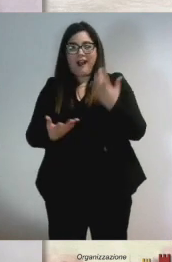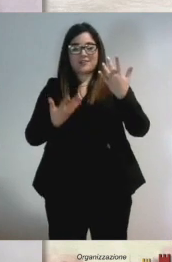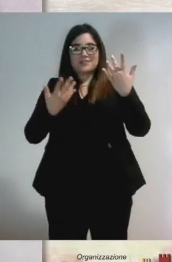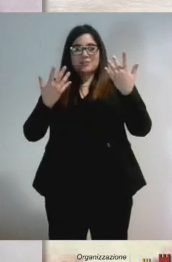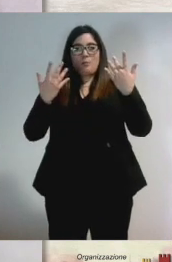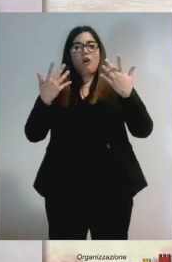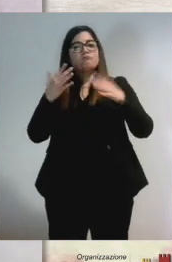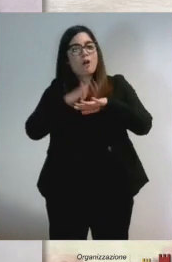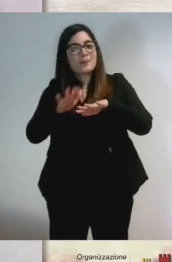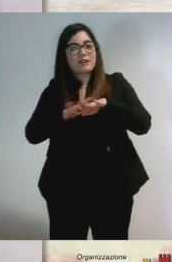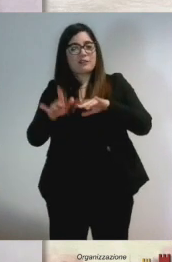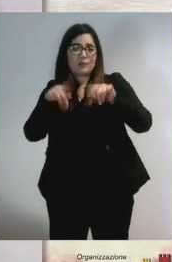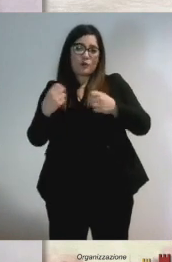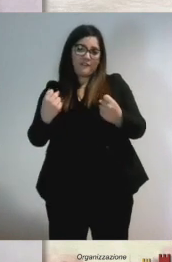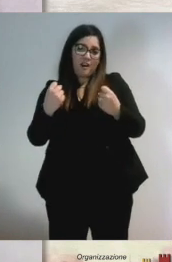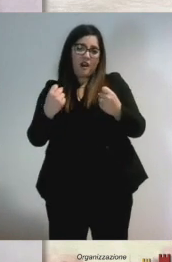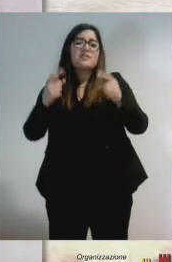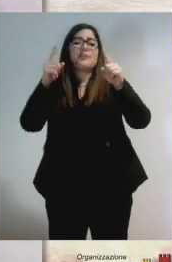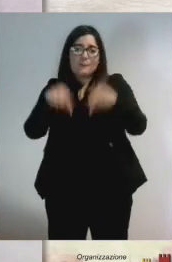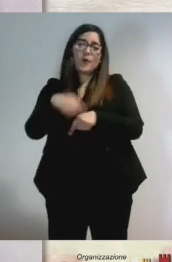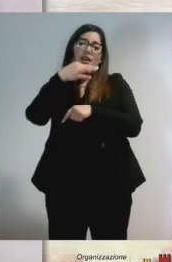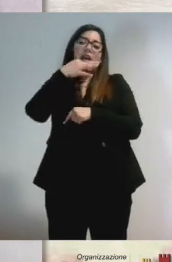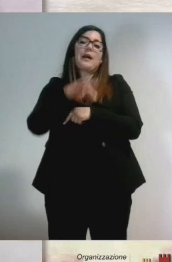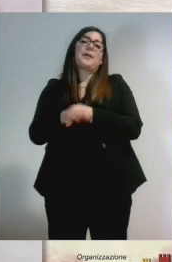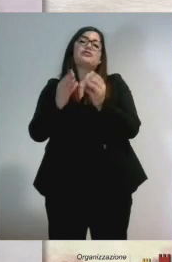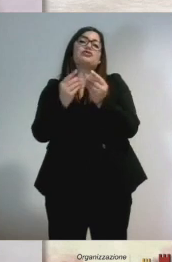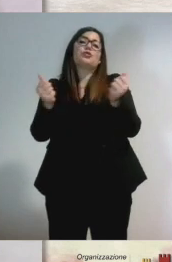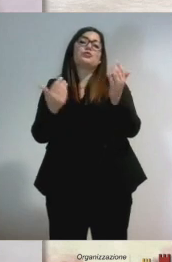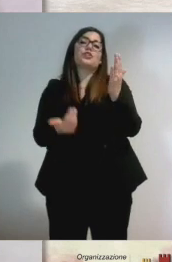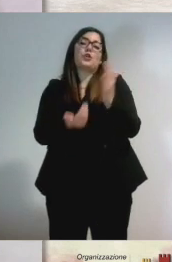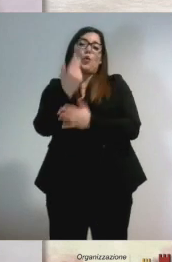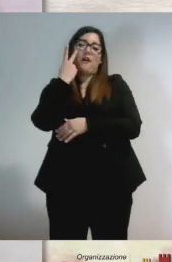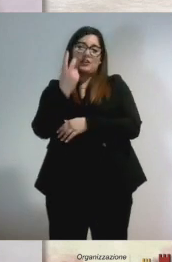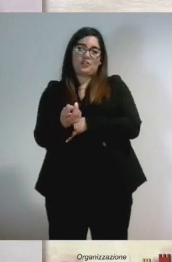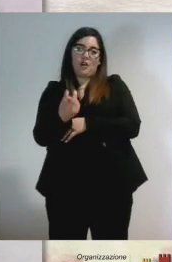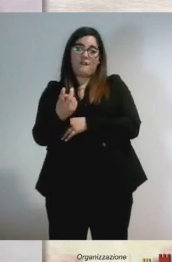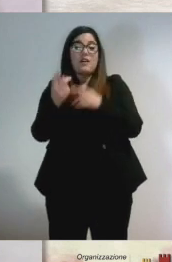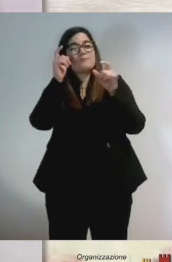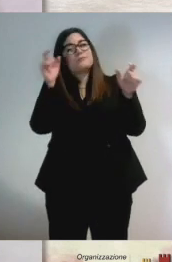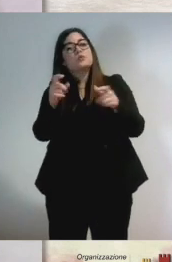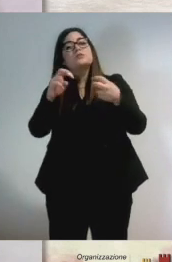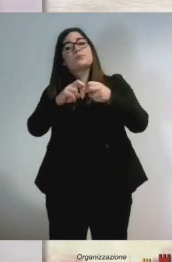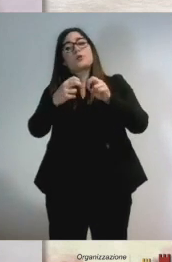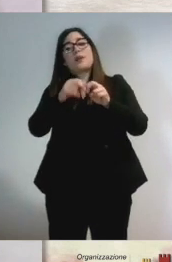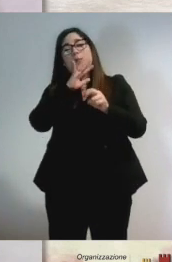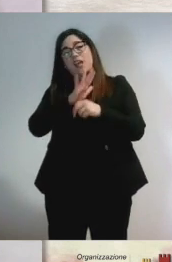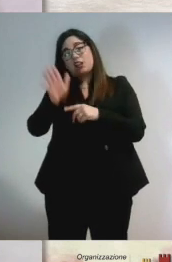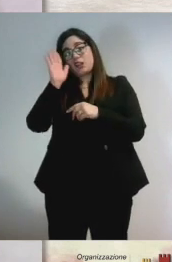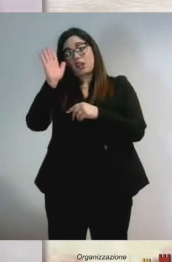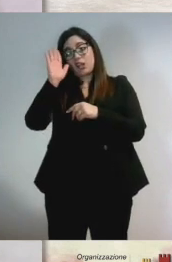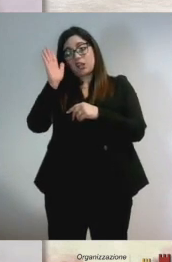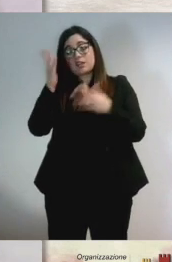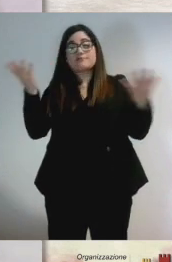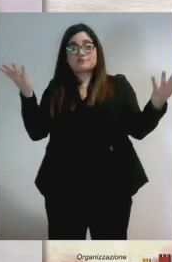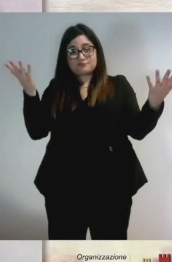forti e soprattutto sono capaci di offrire soluzioni nuove a problemi che sono antichi e che molti di noi magari non sono